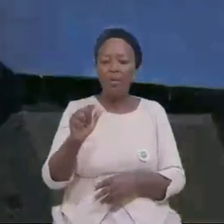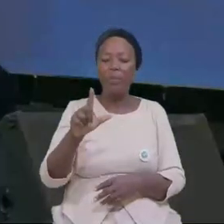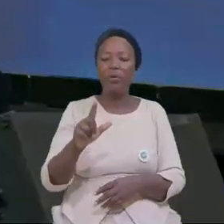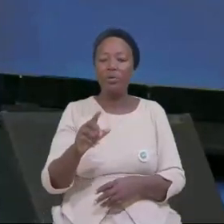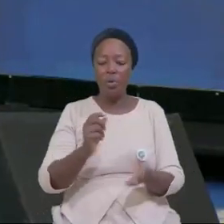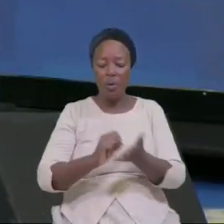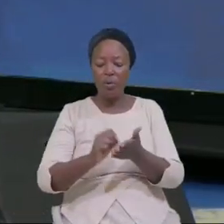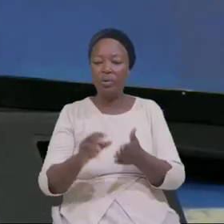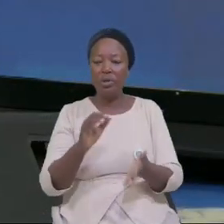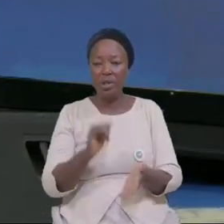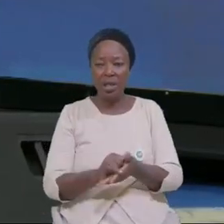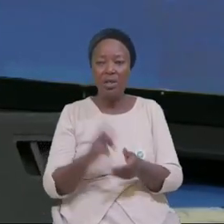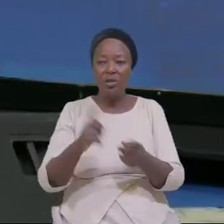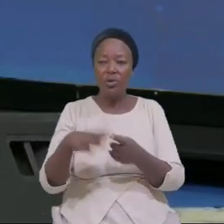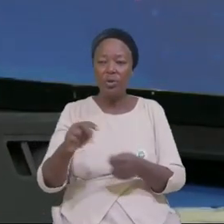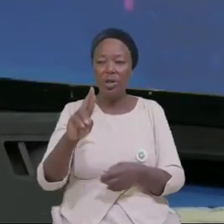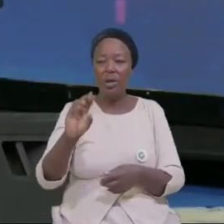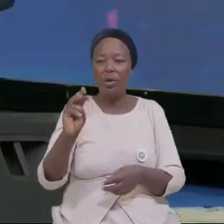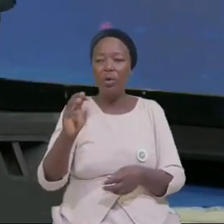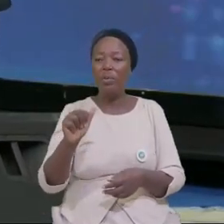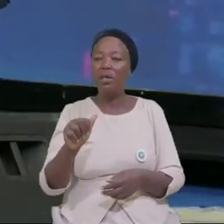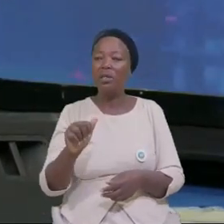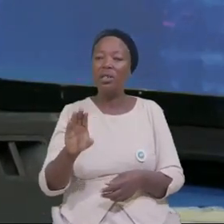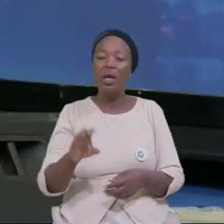L'apôtre Paul l'a écrit aux Romains, aux croyants de Rome.